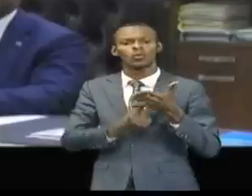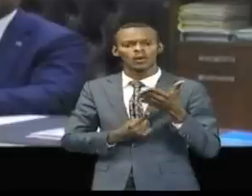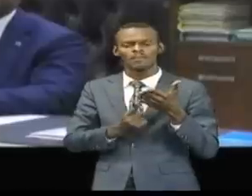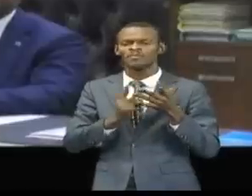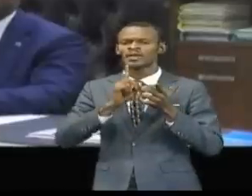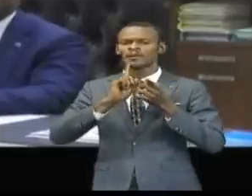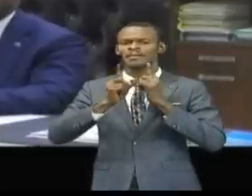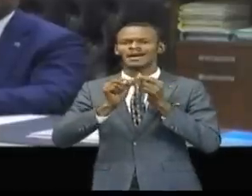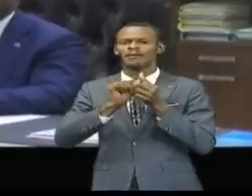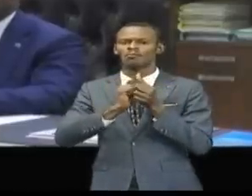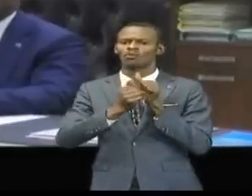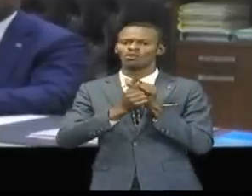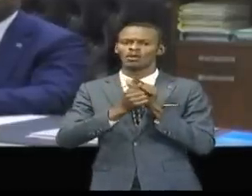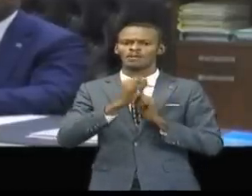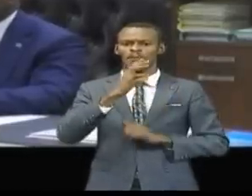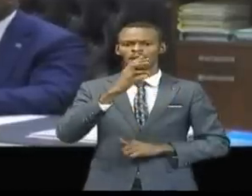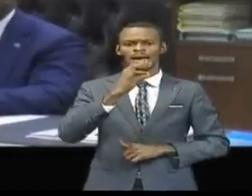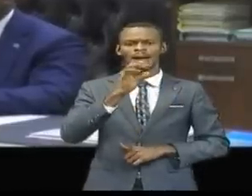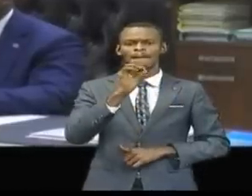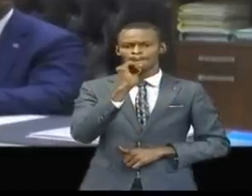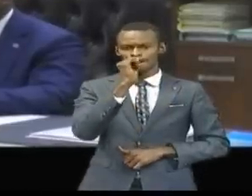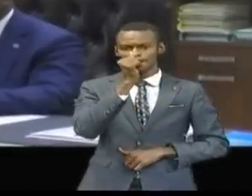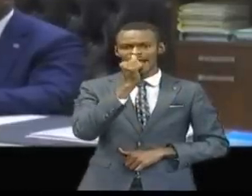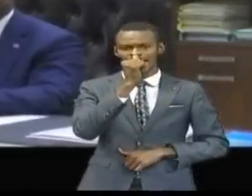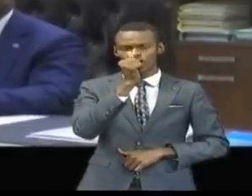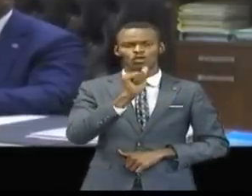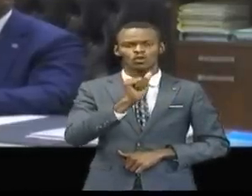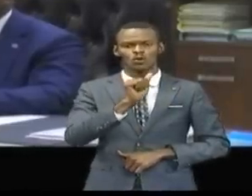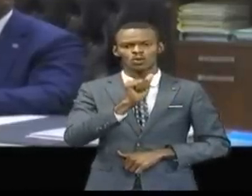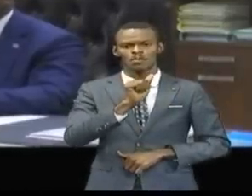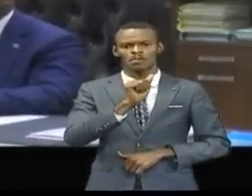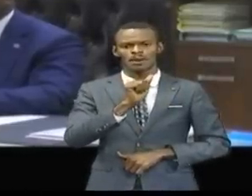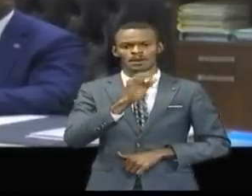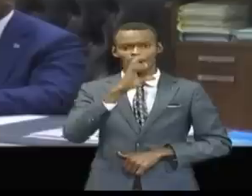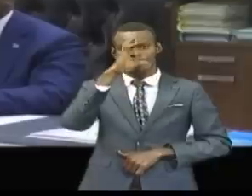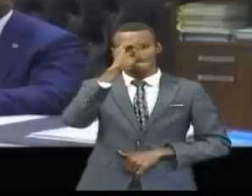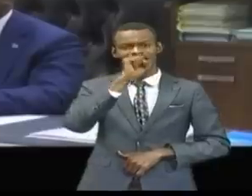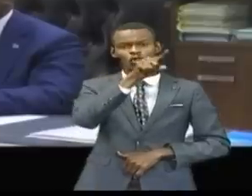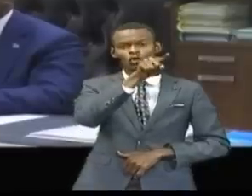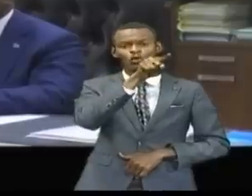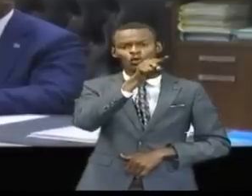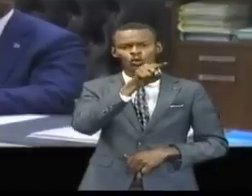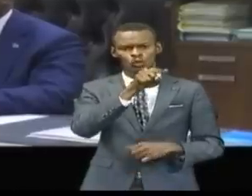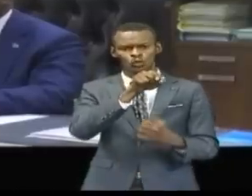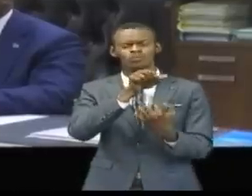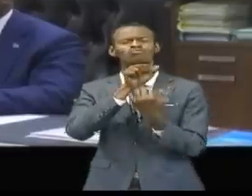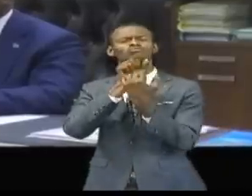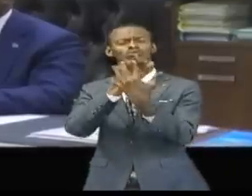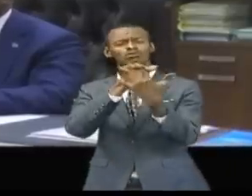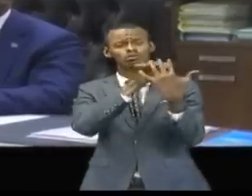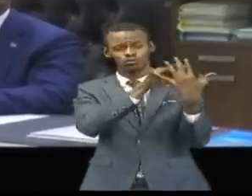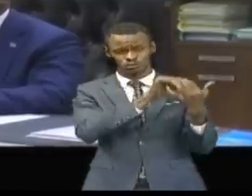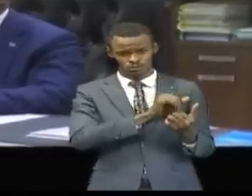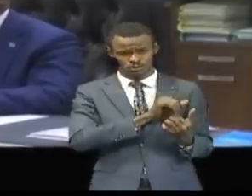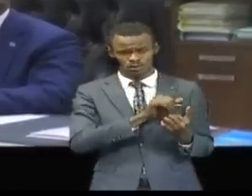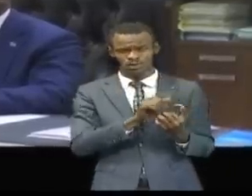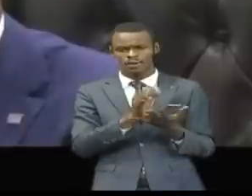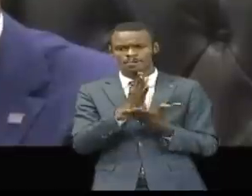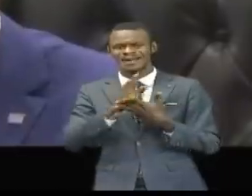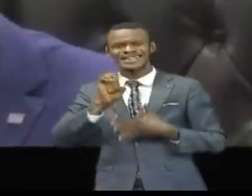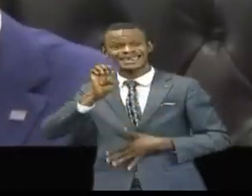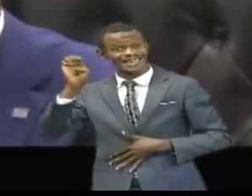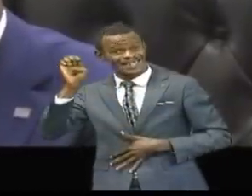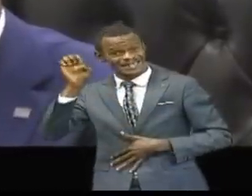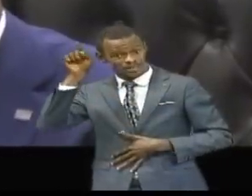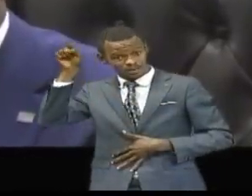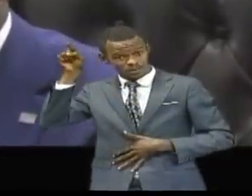Maïndombe. C'est dans ce cadre qu'il a échangé avec le